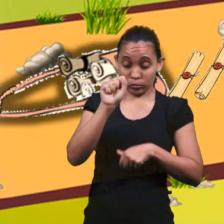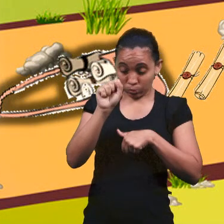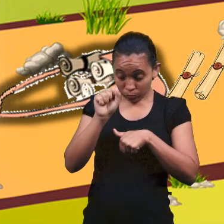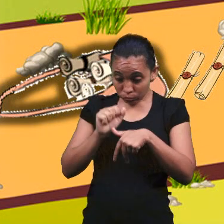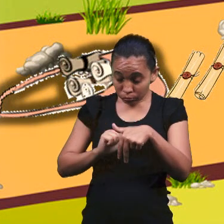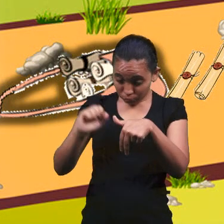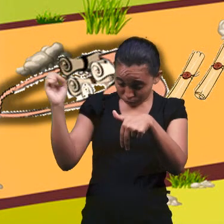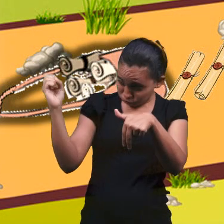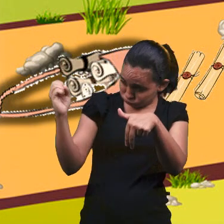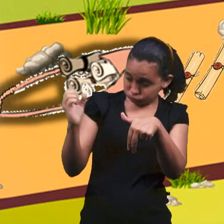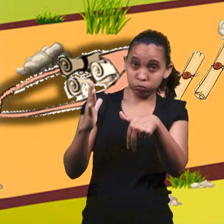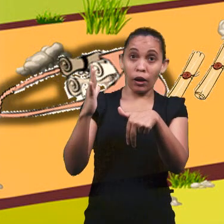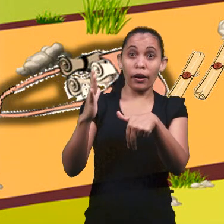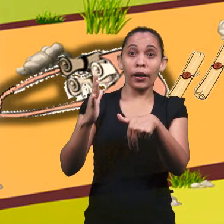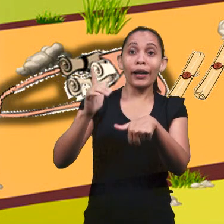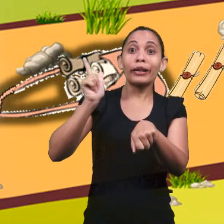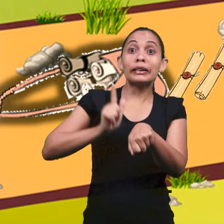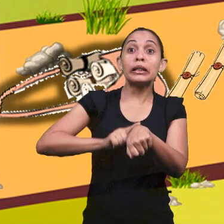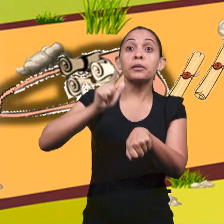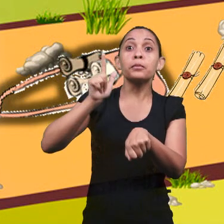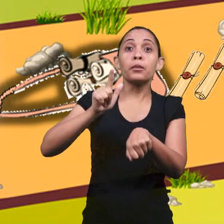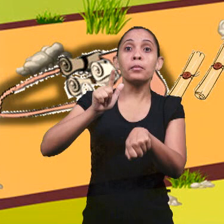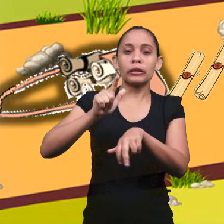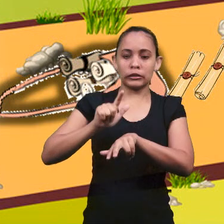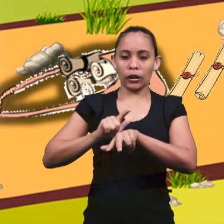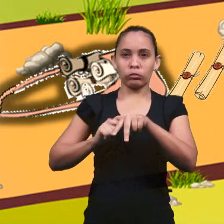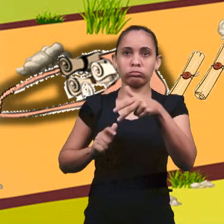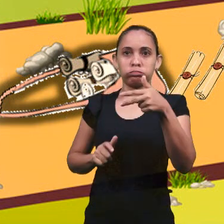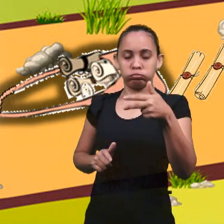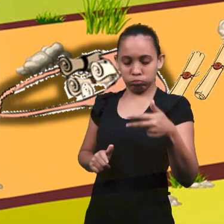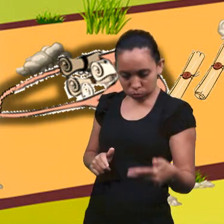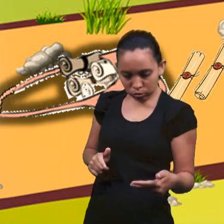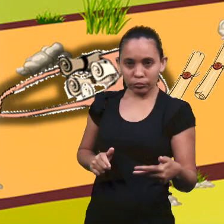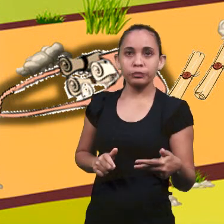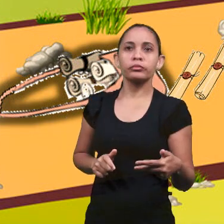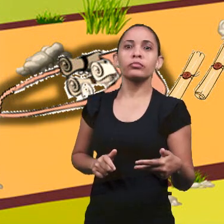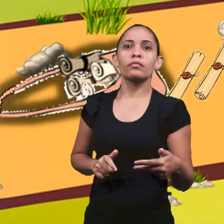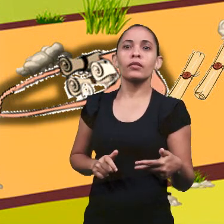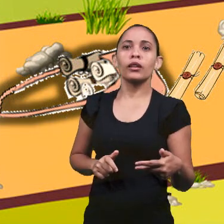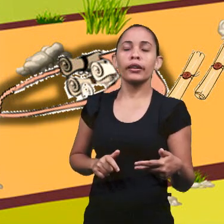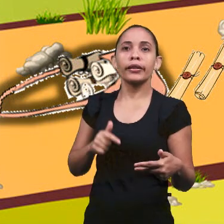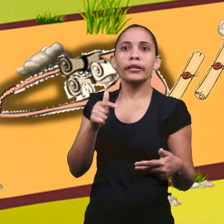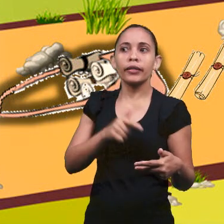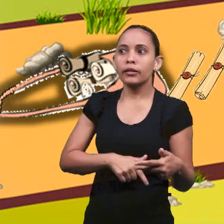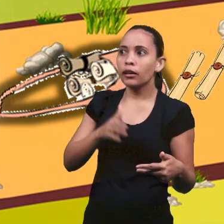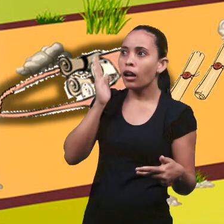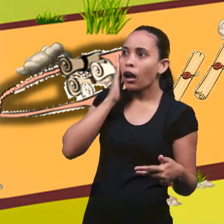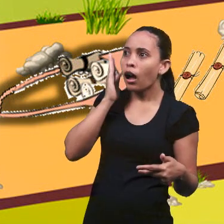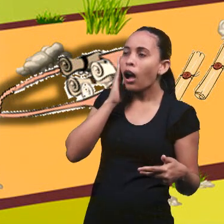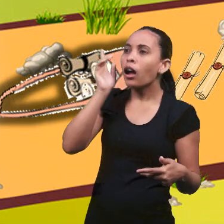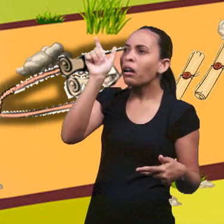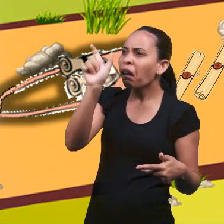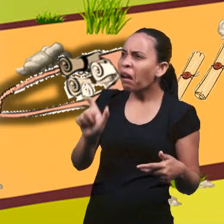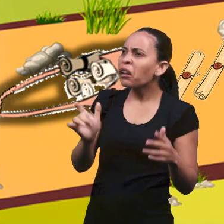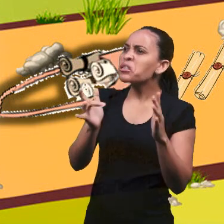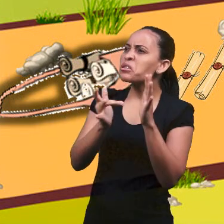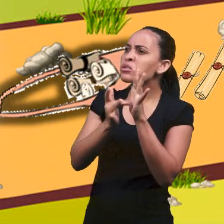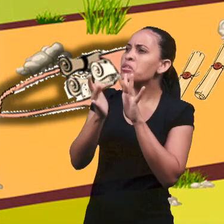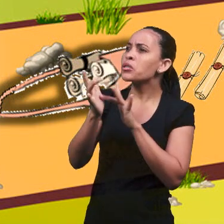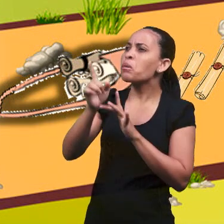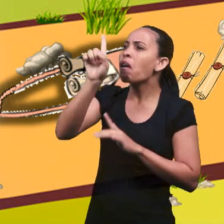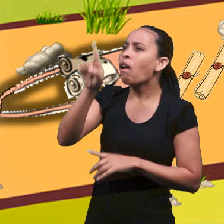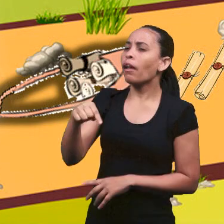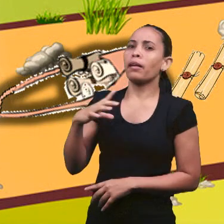ce moment, Saul est tombé par terre et a reconnu que Jésus est le Sauveur.